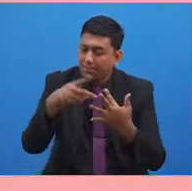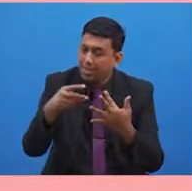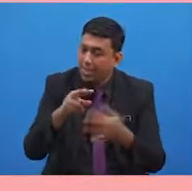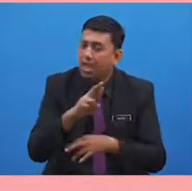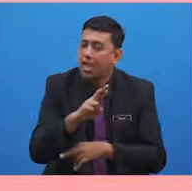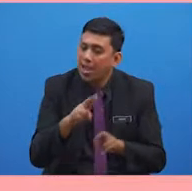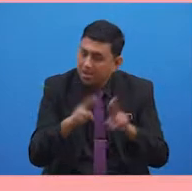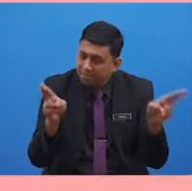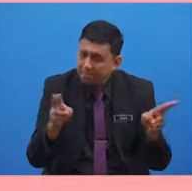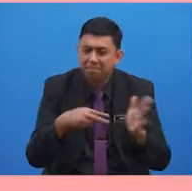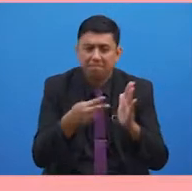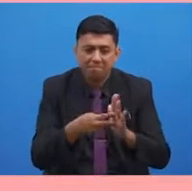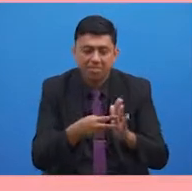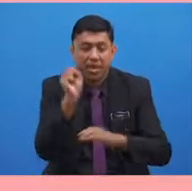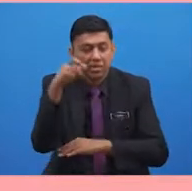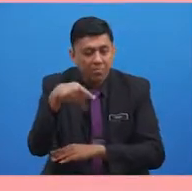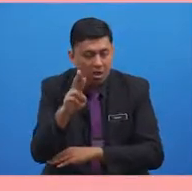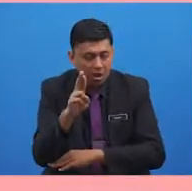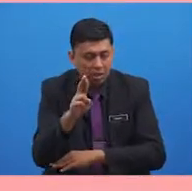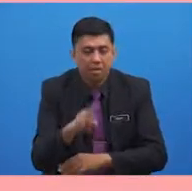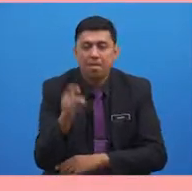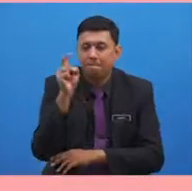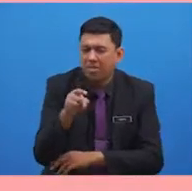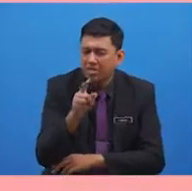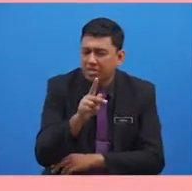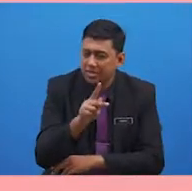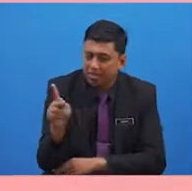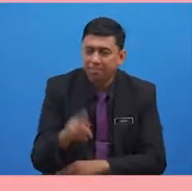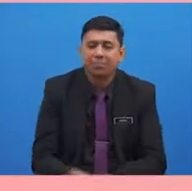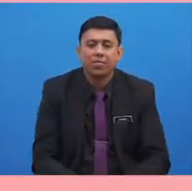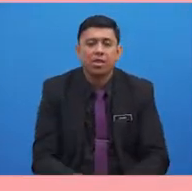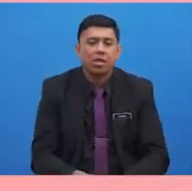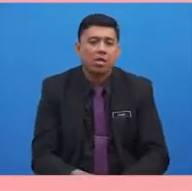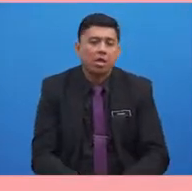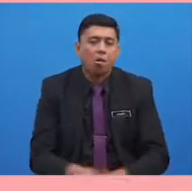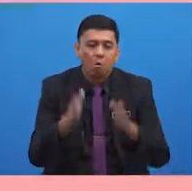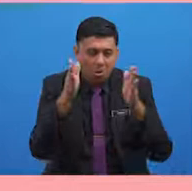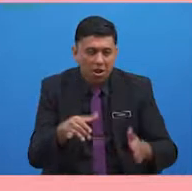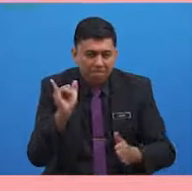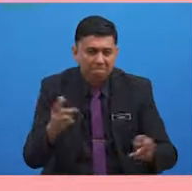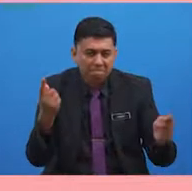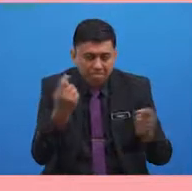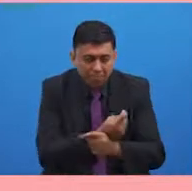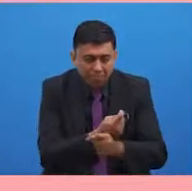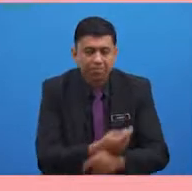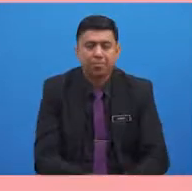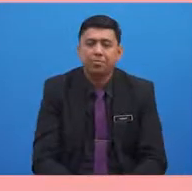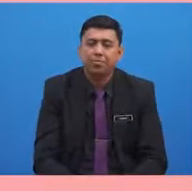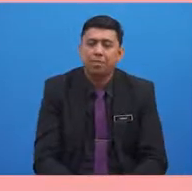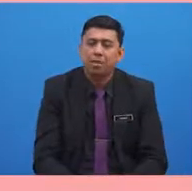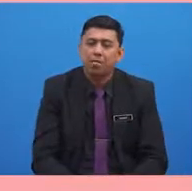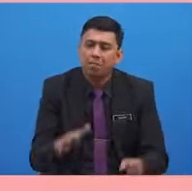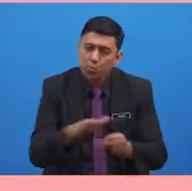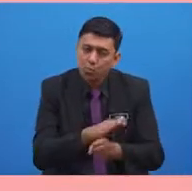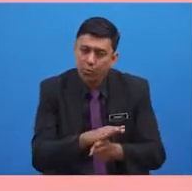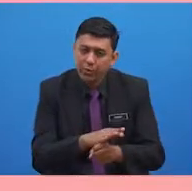juga bermaksud SPR akan memastikan calon-calon yang bertanding memenuhi